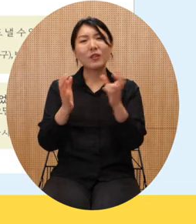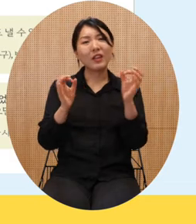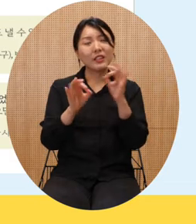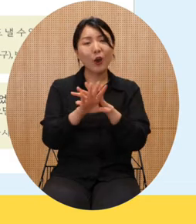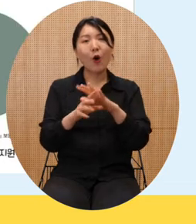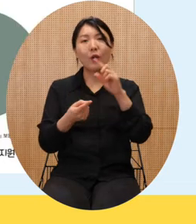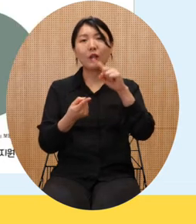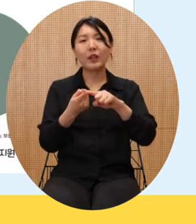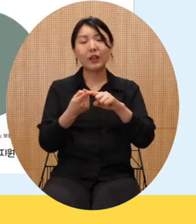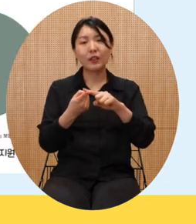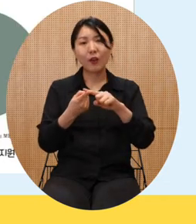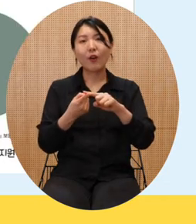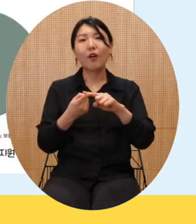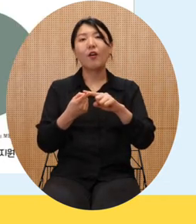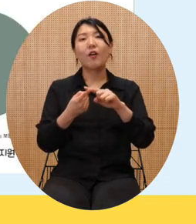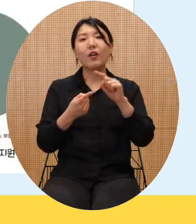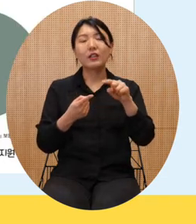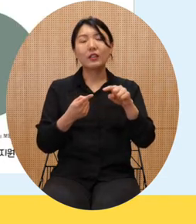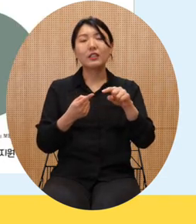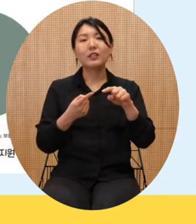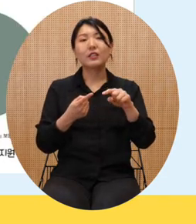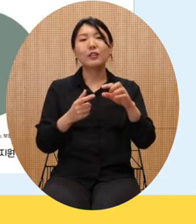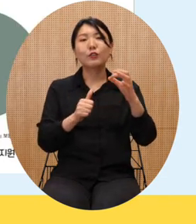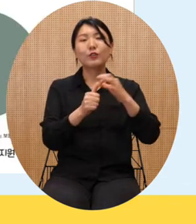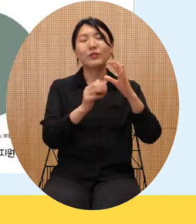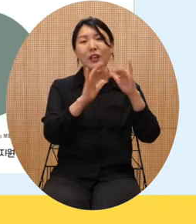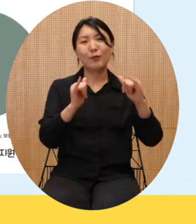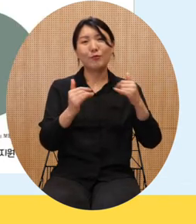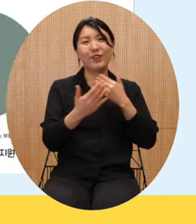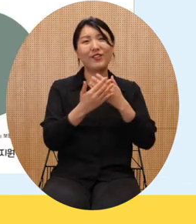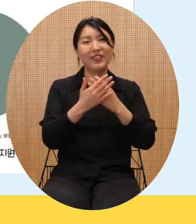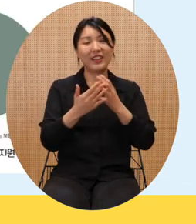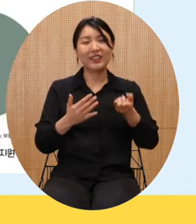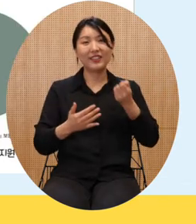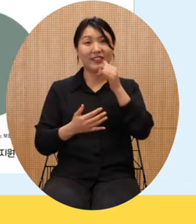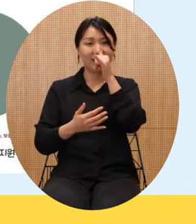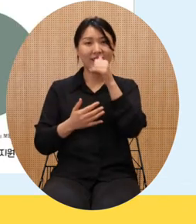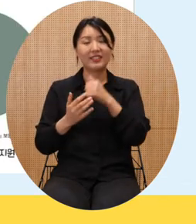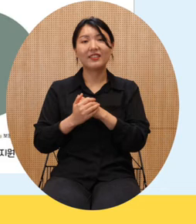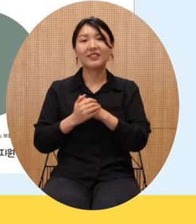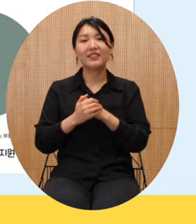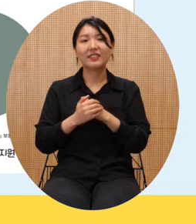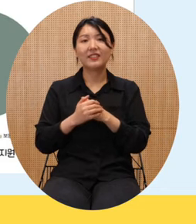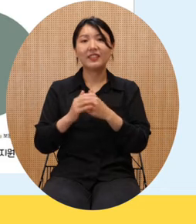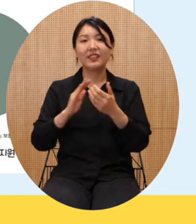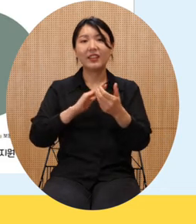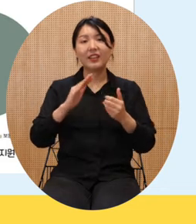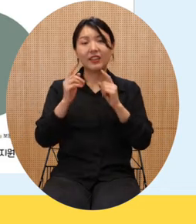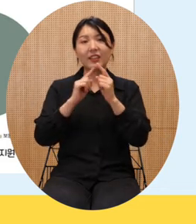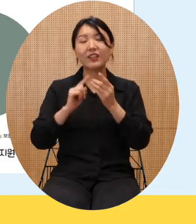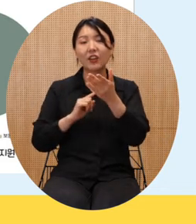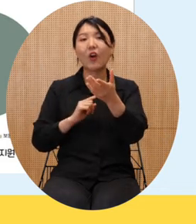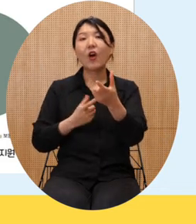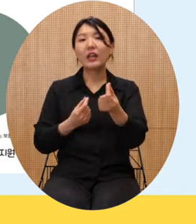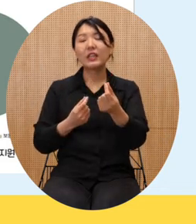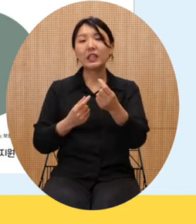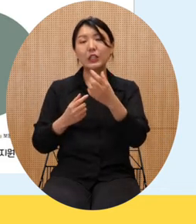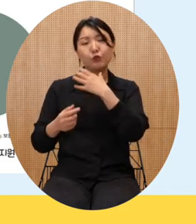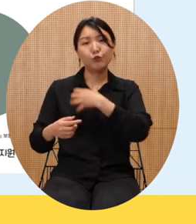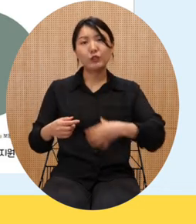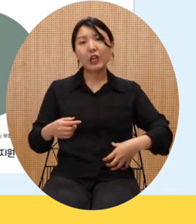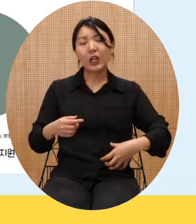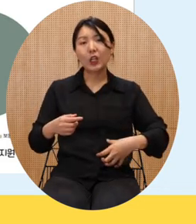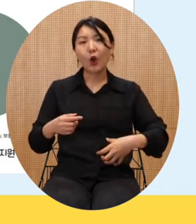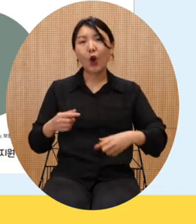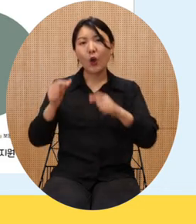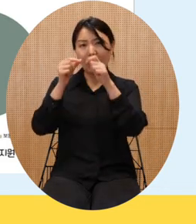굉장히 이 제도가 없어질 것에 대해서의 많은 불안감을 가지고 계셨다라는 것이고요. 이제